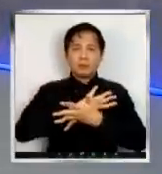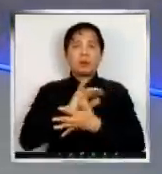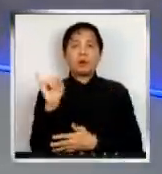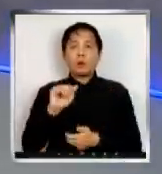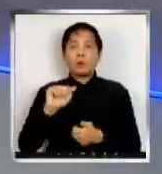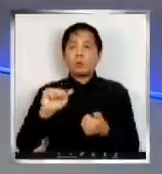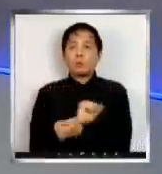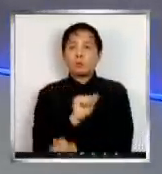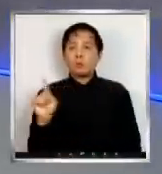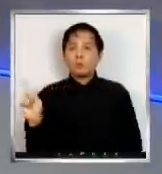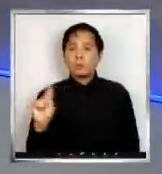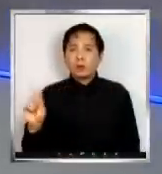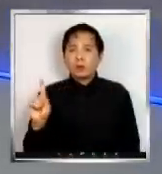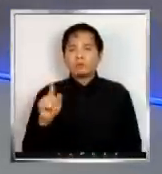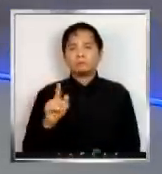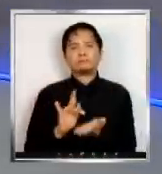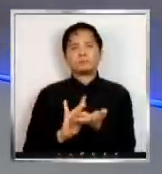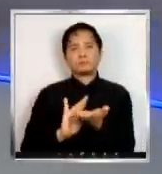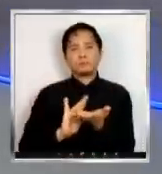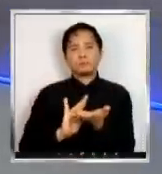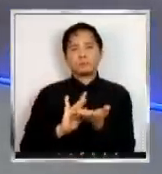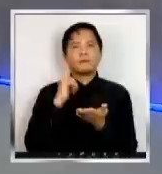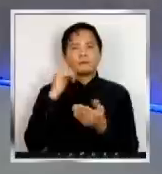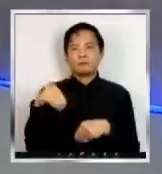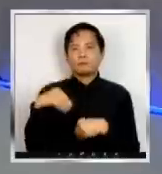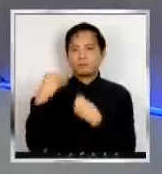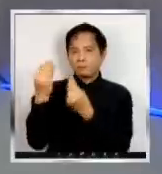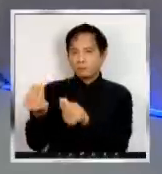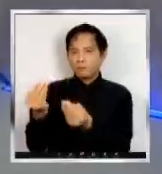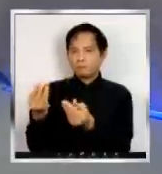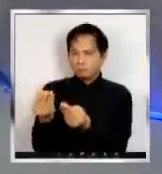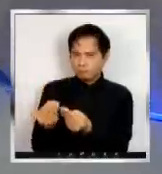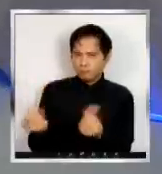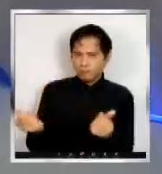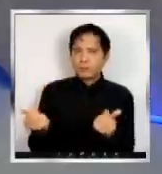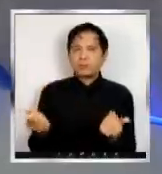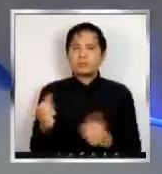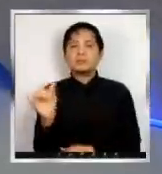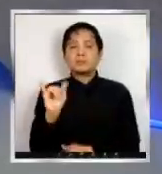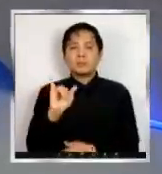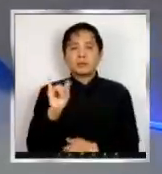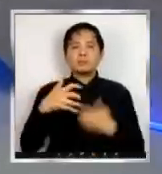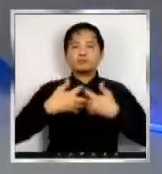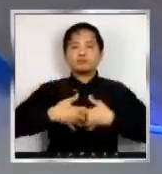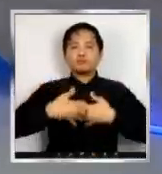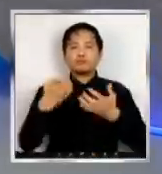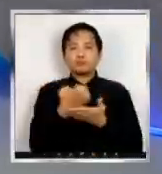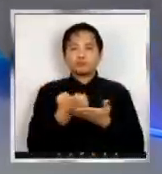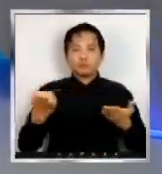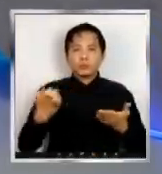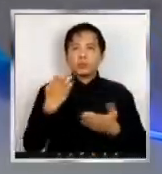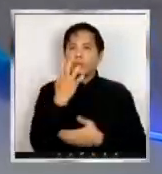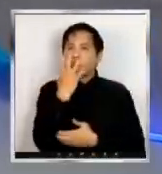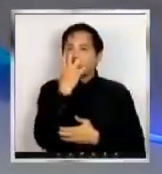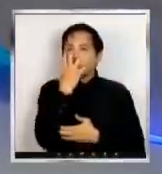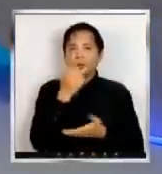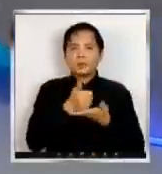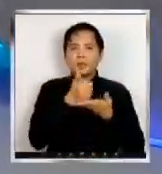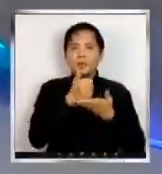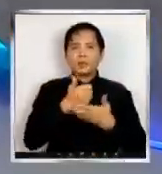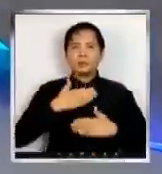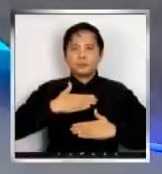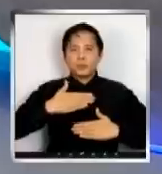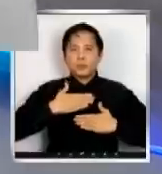sa COVID-19 at ilang mga gamit gaya ng tinatawag na mechanical ventilator na tumutulong sa paghinga. Nakatutok si